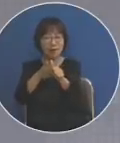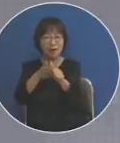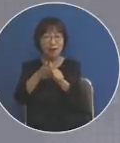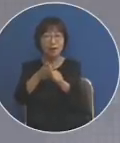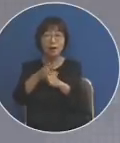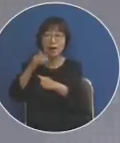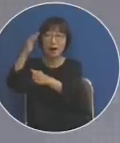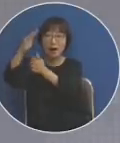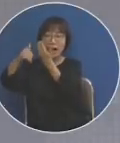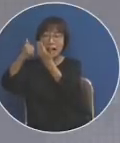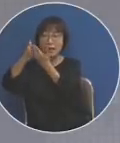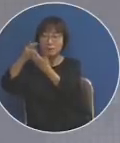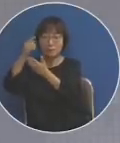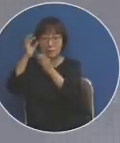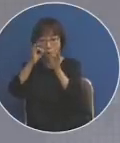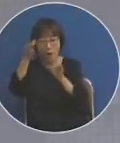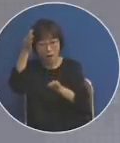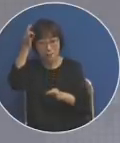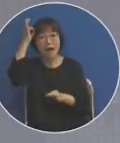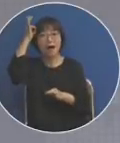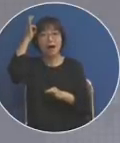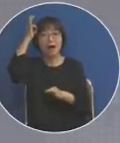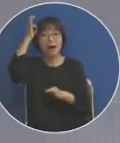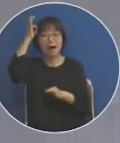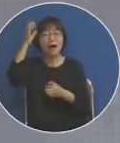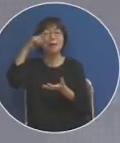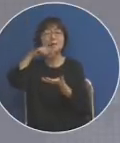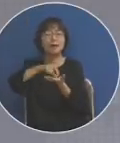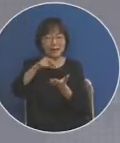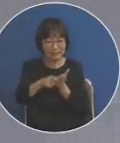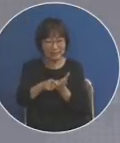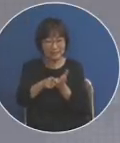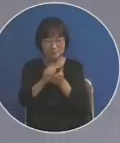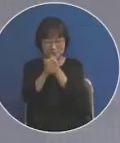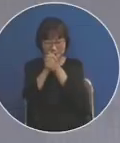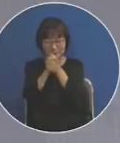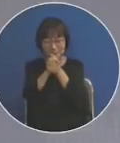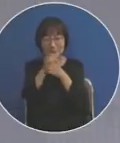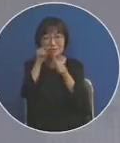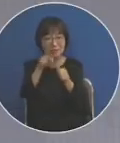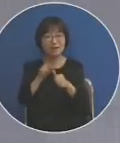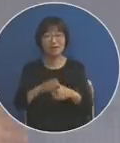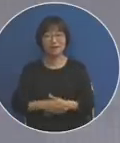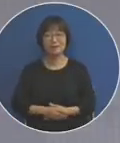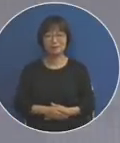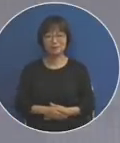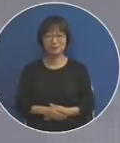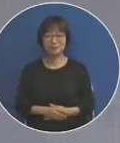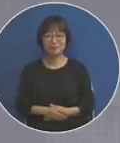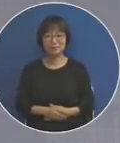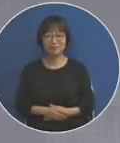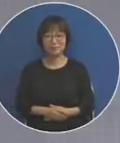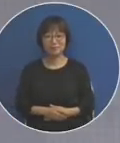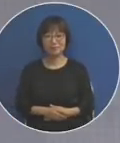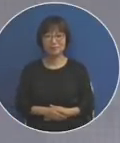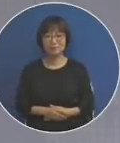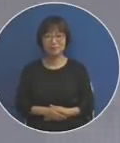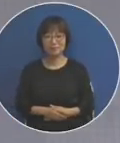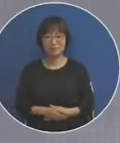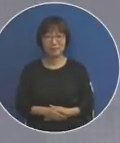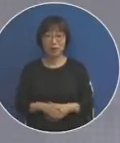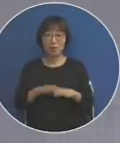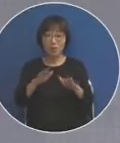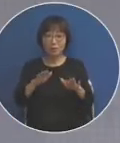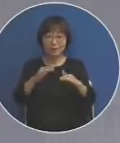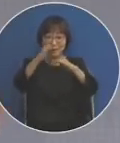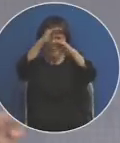and all night pray so that the Lord does not rest. 이 말은 무슨 말인 거니까요. 우리가 24시 기도한다는 말하고 좀 다른